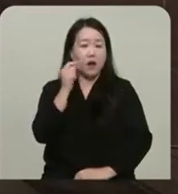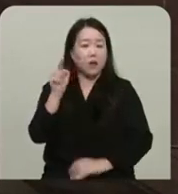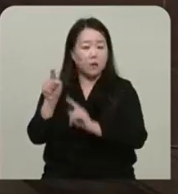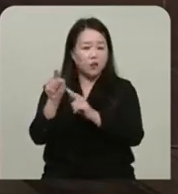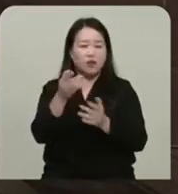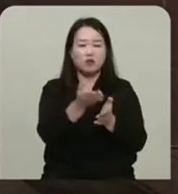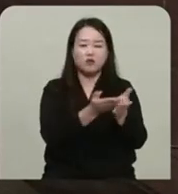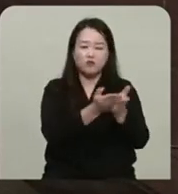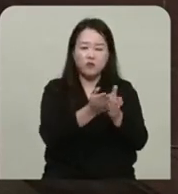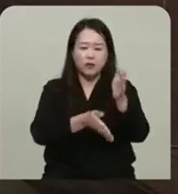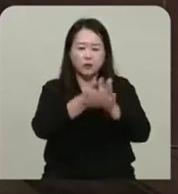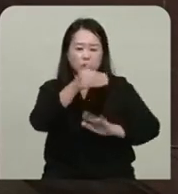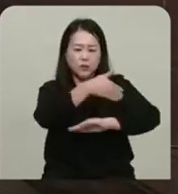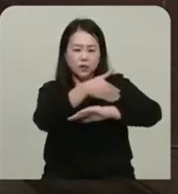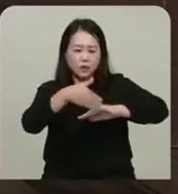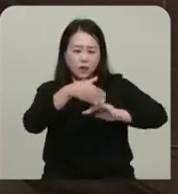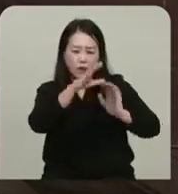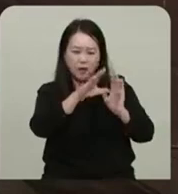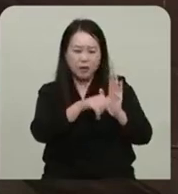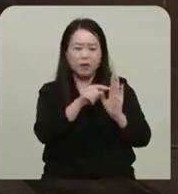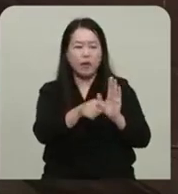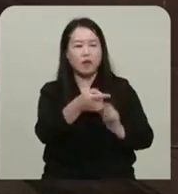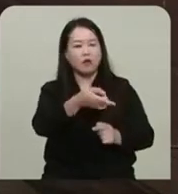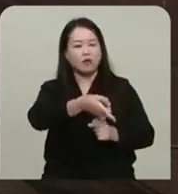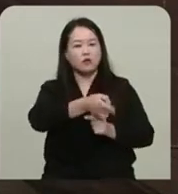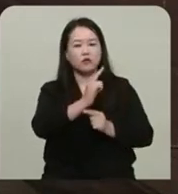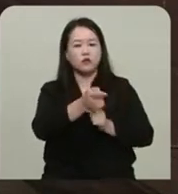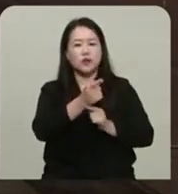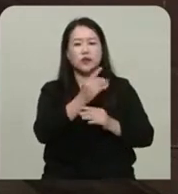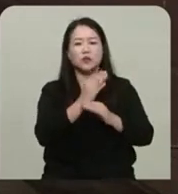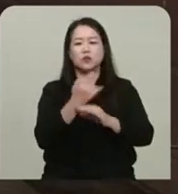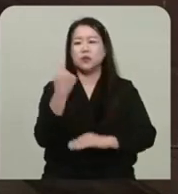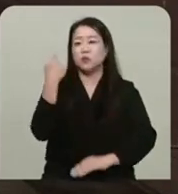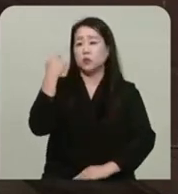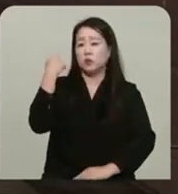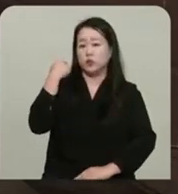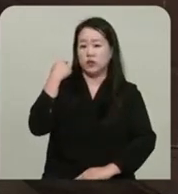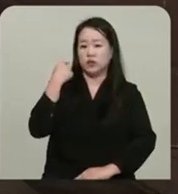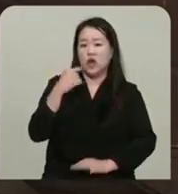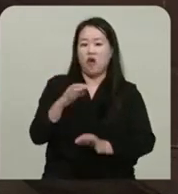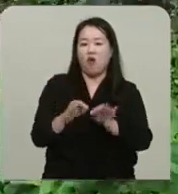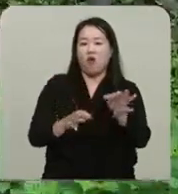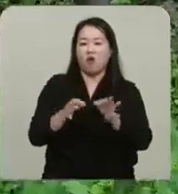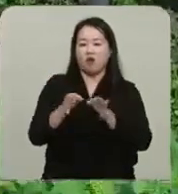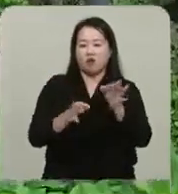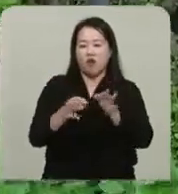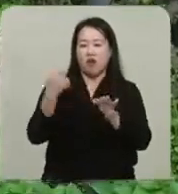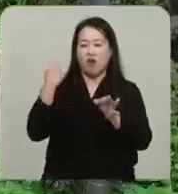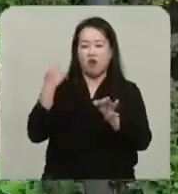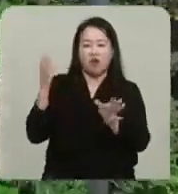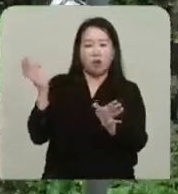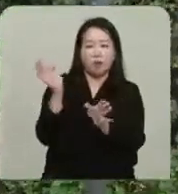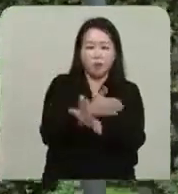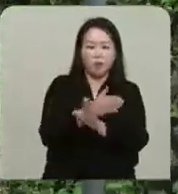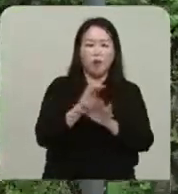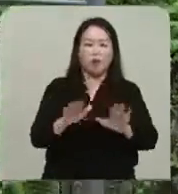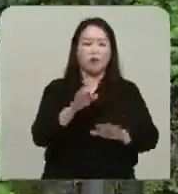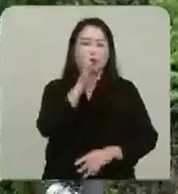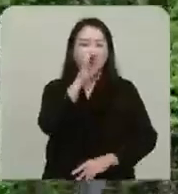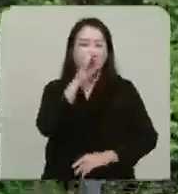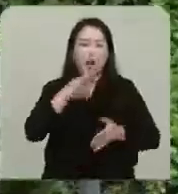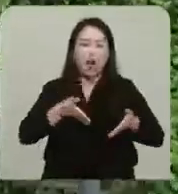과정에서 수산업의 중심지인 이 뒤쪽에 옛 서빈정 어시장에서 현